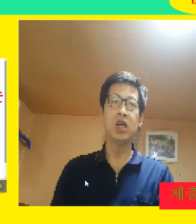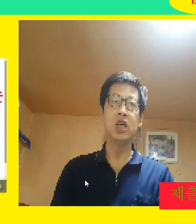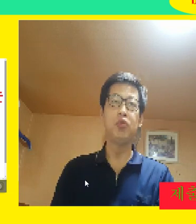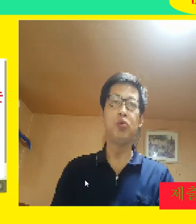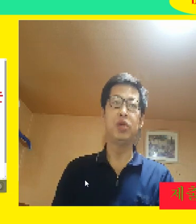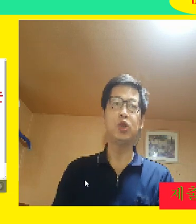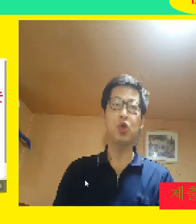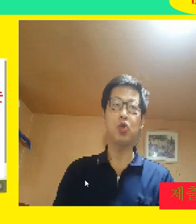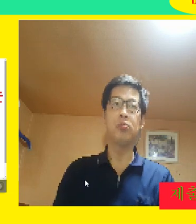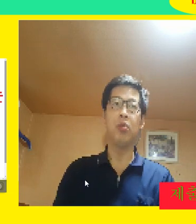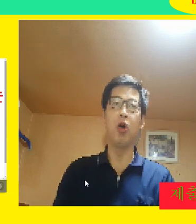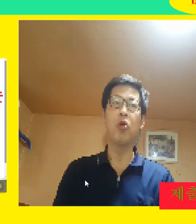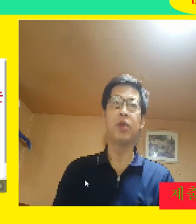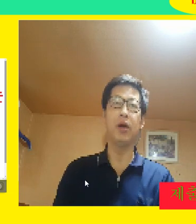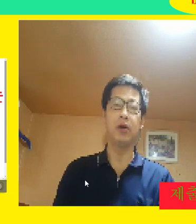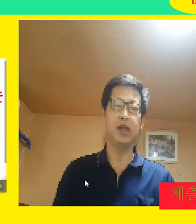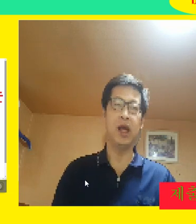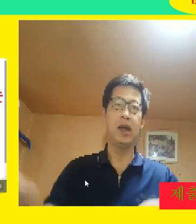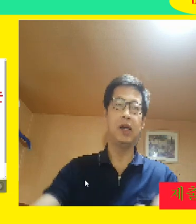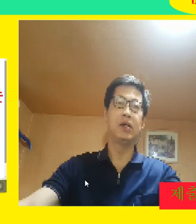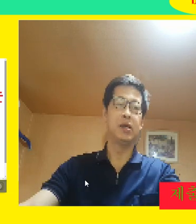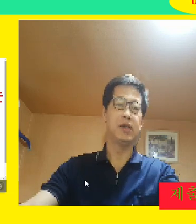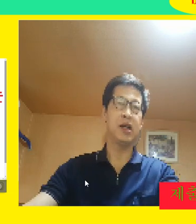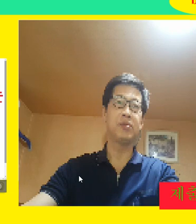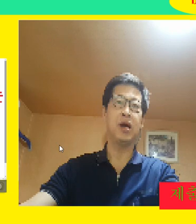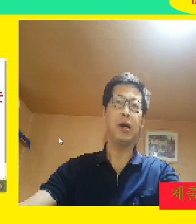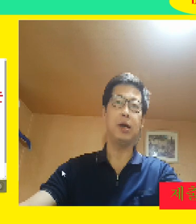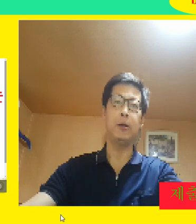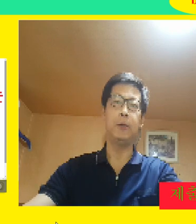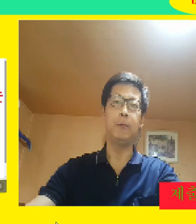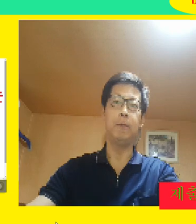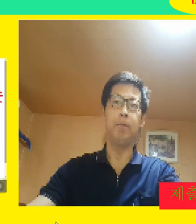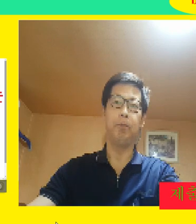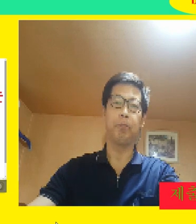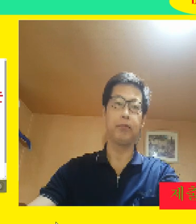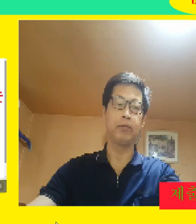그 부분이 조금 어렵네요. 네, 이상입니다. 감사합니다.